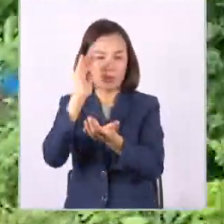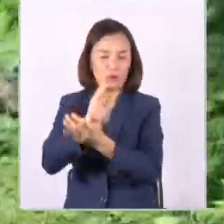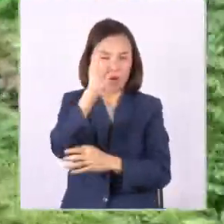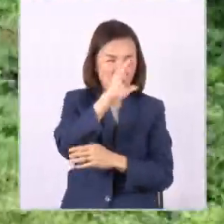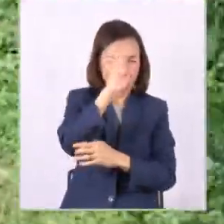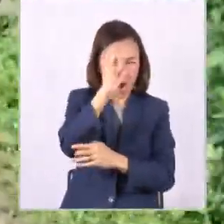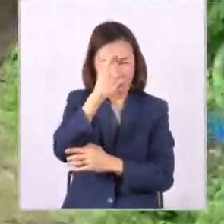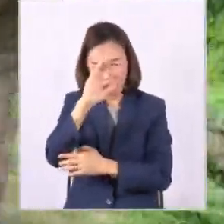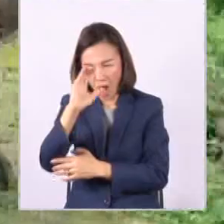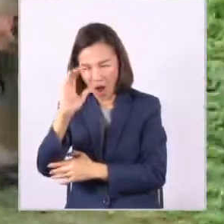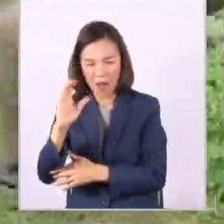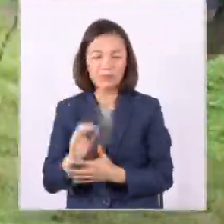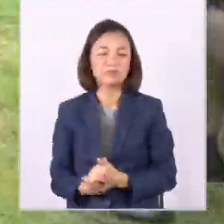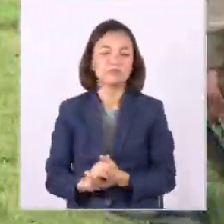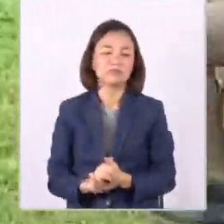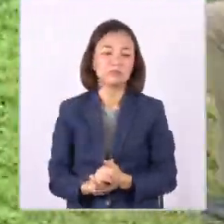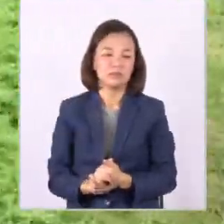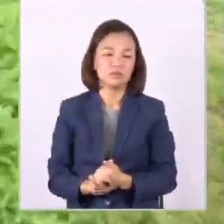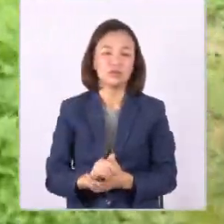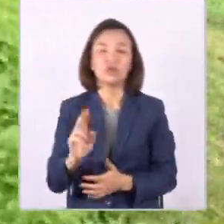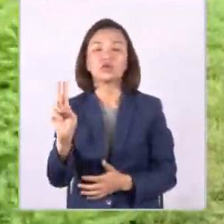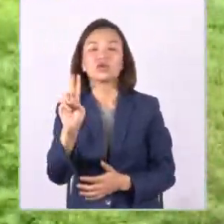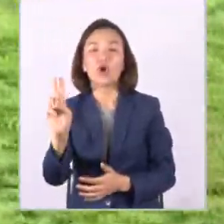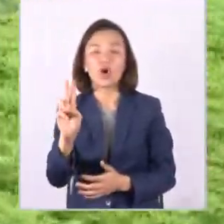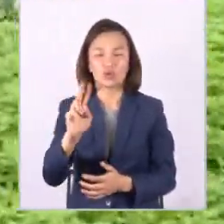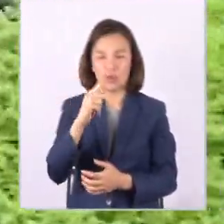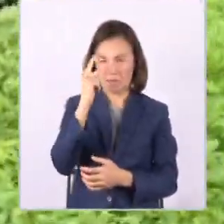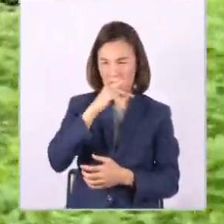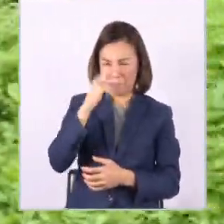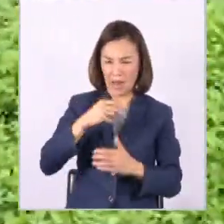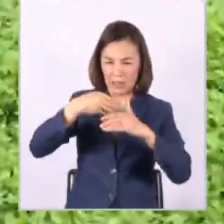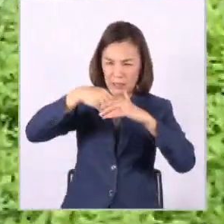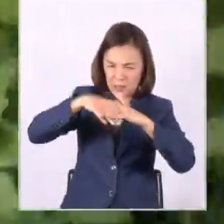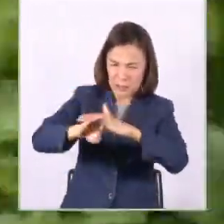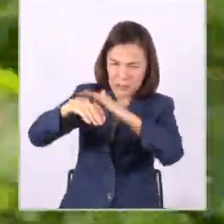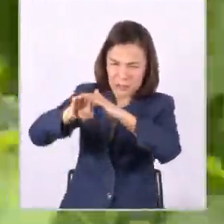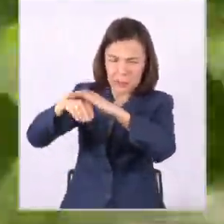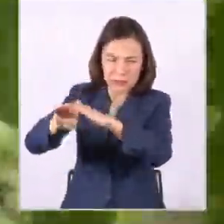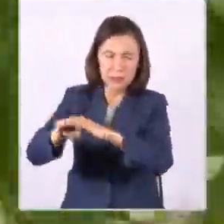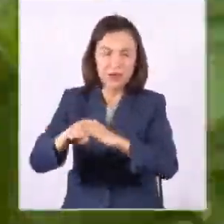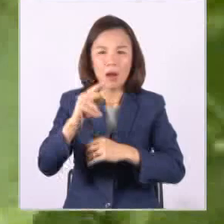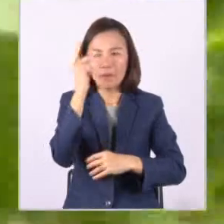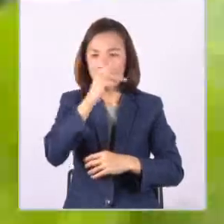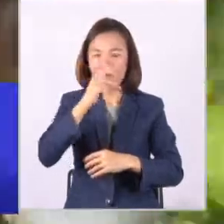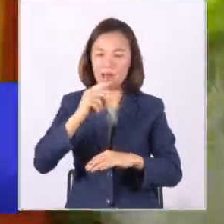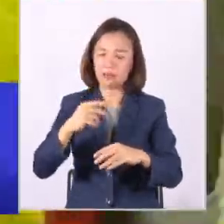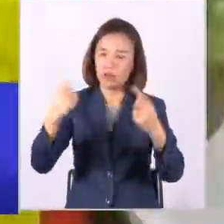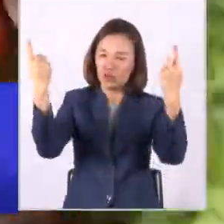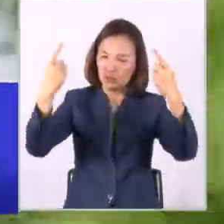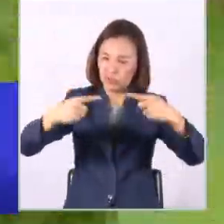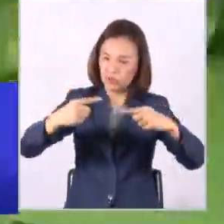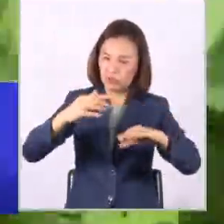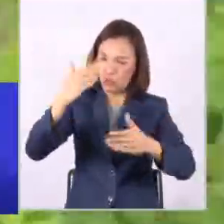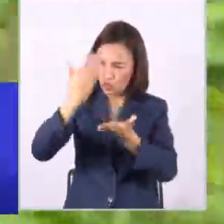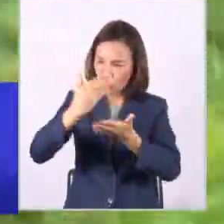ากันอยู่เนี่ยนะคะเพราะว่าคู่รักคู่นี้เนี่ยมีพิรุธและตั้งแต่อยู่ที่ด่านแล้วตำรวจเรียกเฮ้ยจอดไม่จอดหนีต